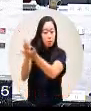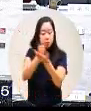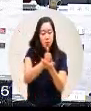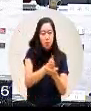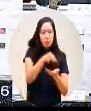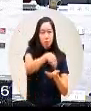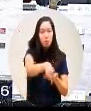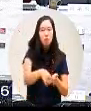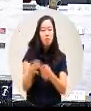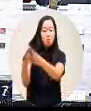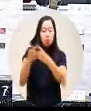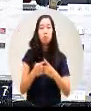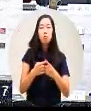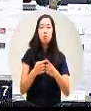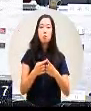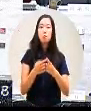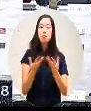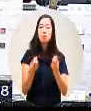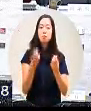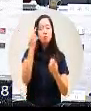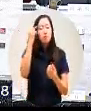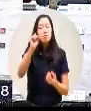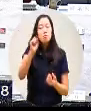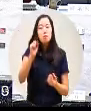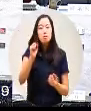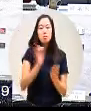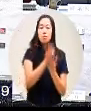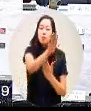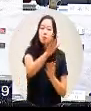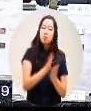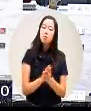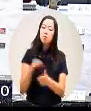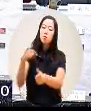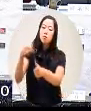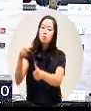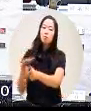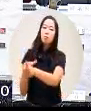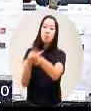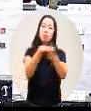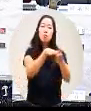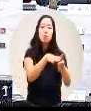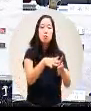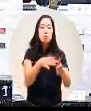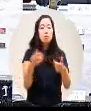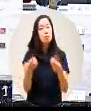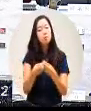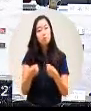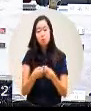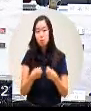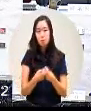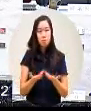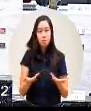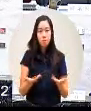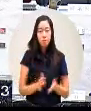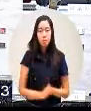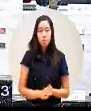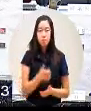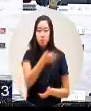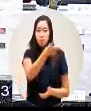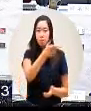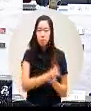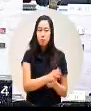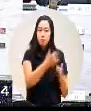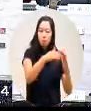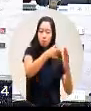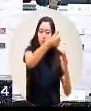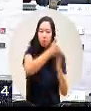也唔来。啊！这往后你唔知变啊，领导所有的这老师，我就是在想，这我替这校长这